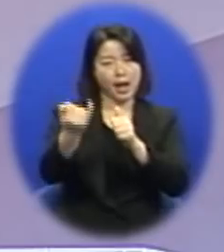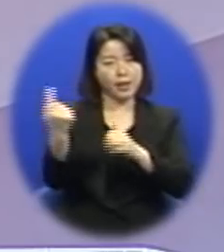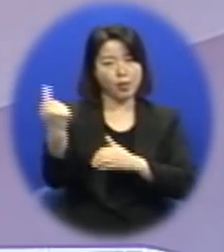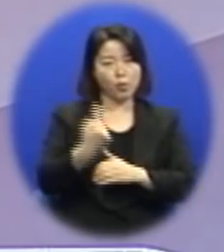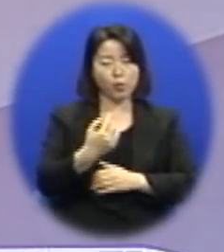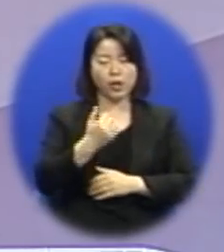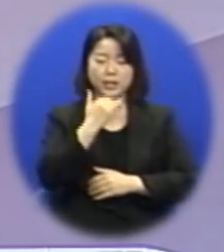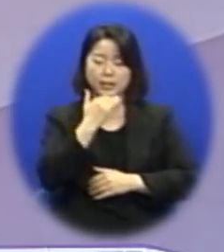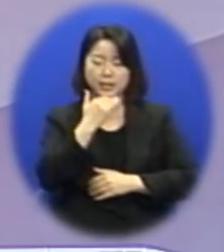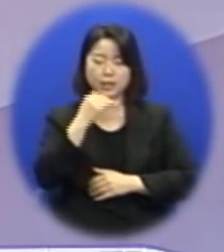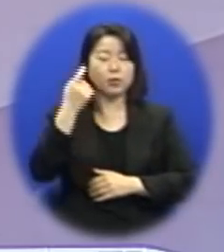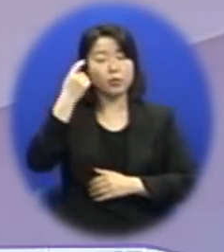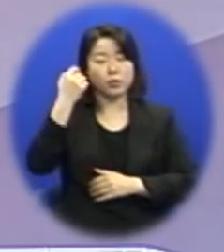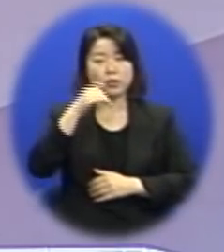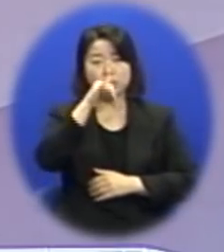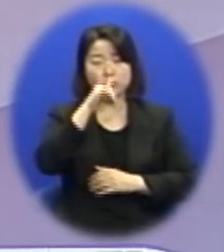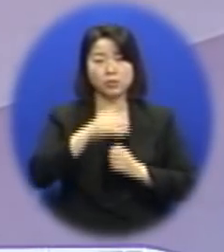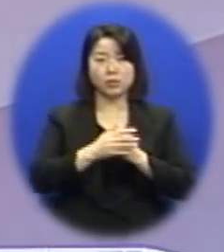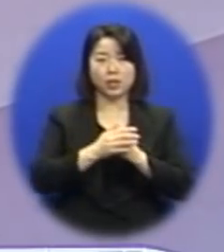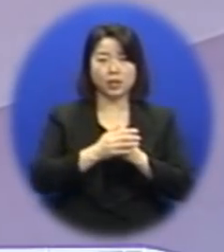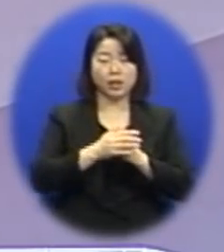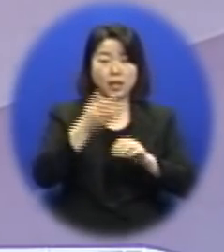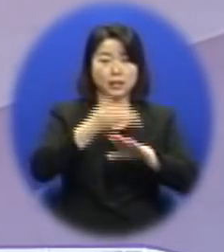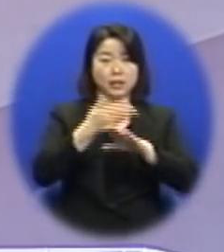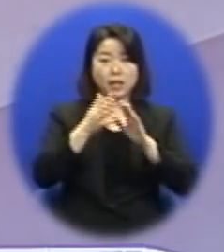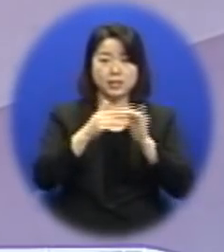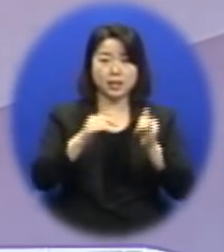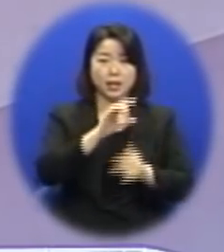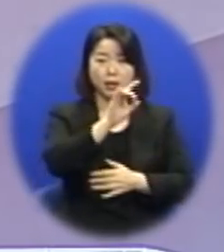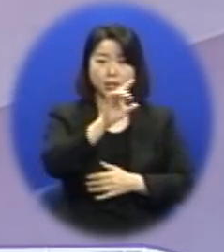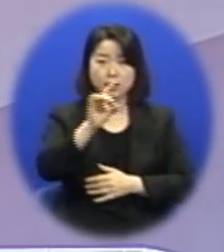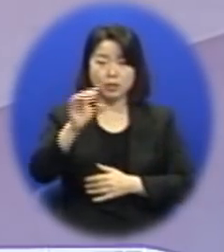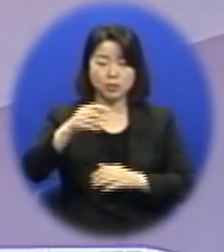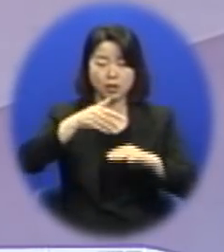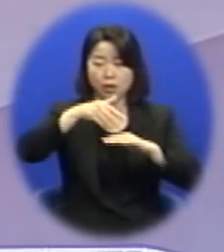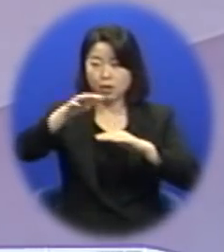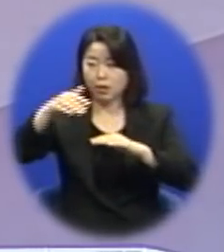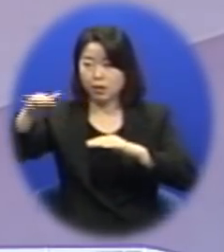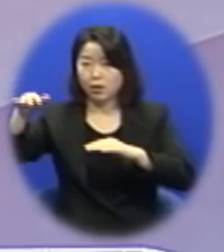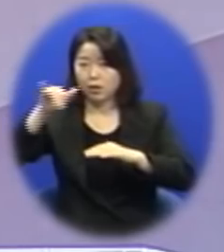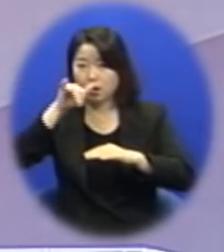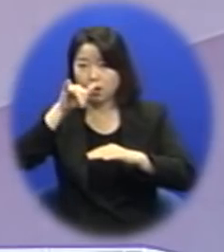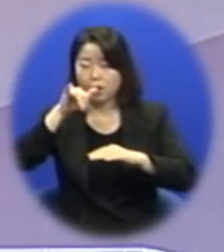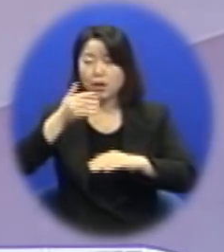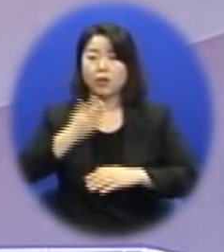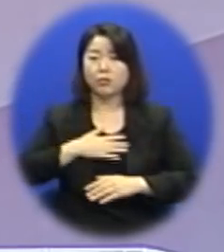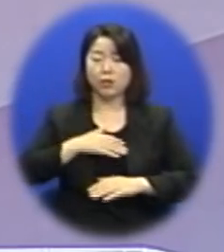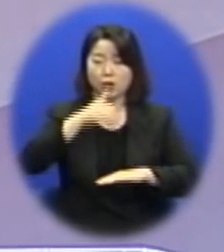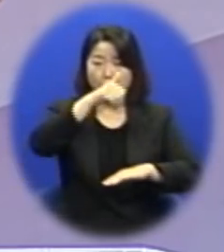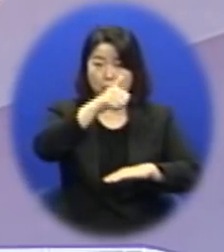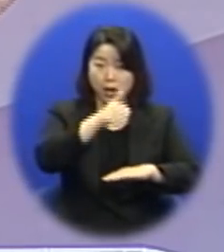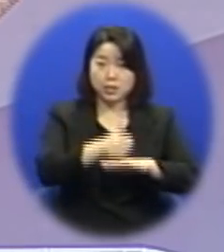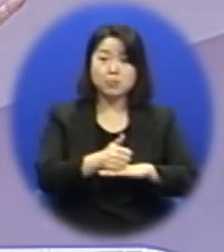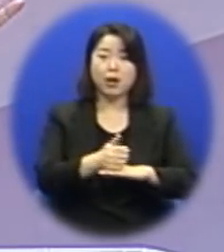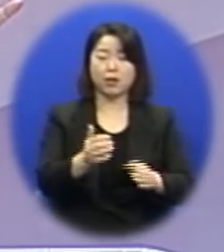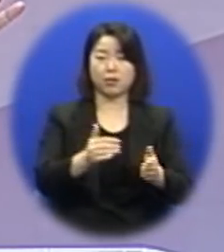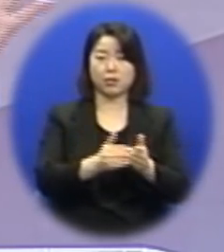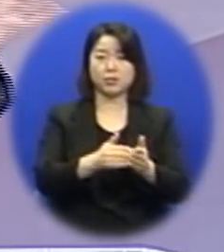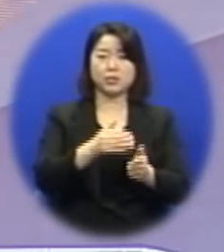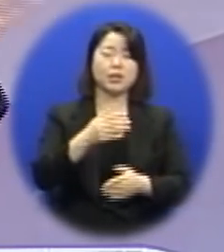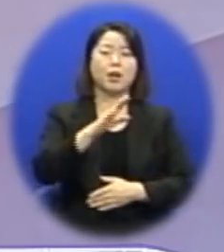있는데 한 번 한번 면에 왔다고 나가요 끝까지 리차드 범브란트